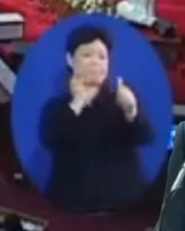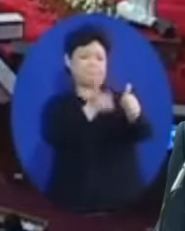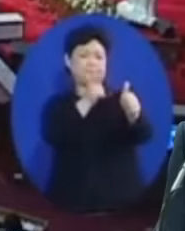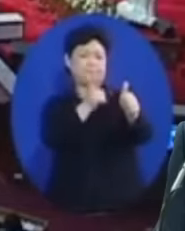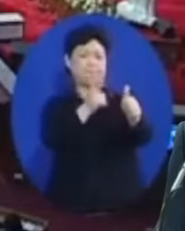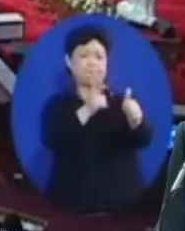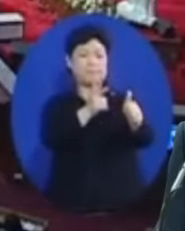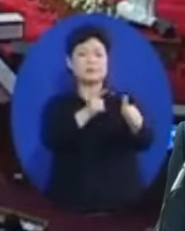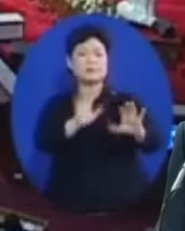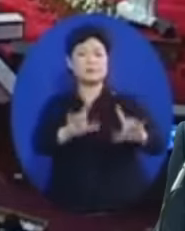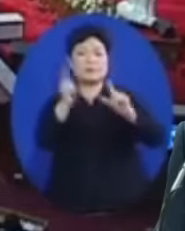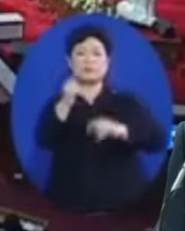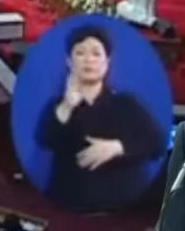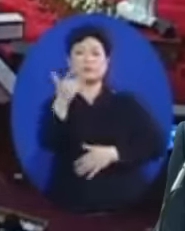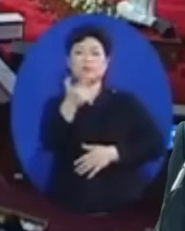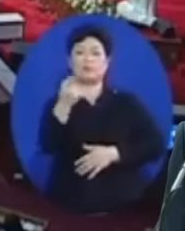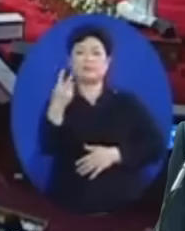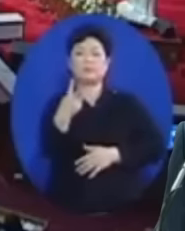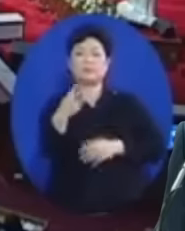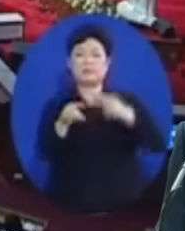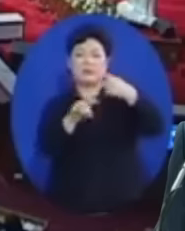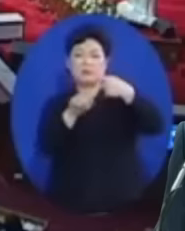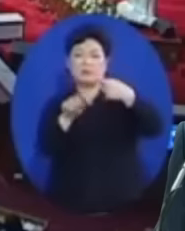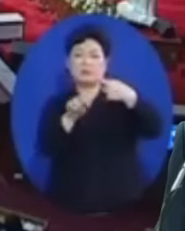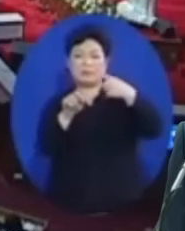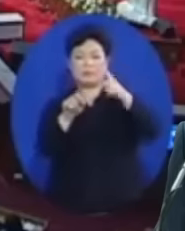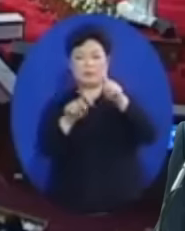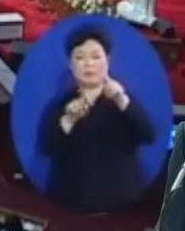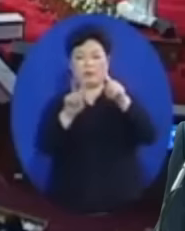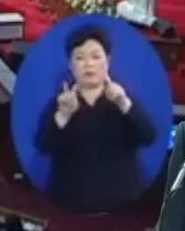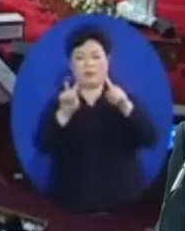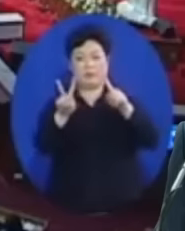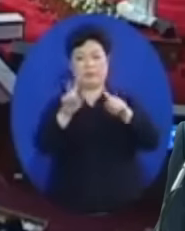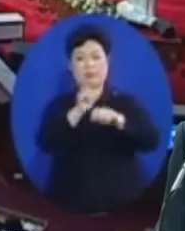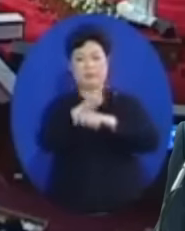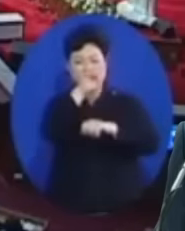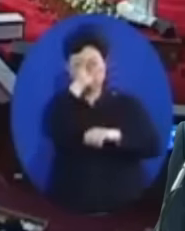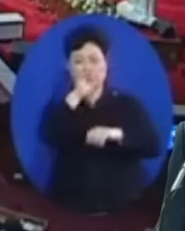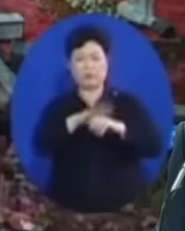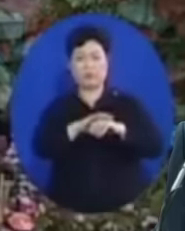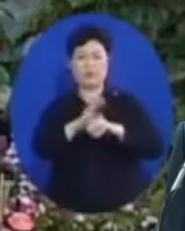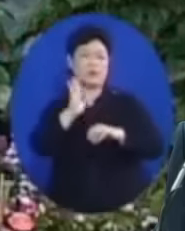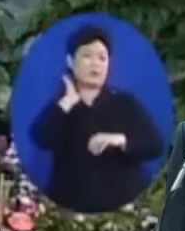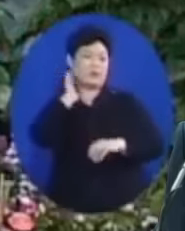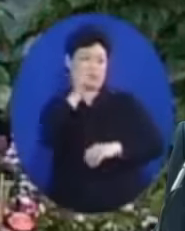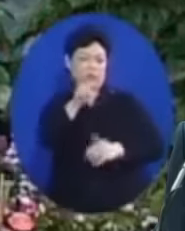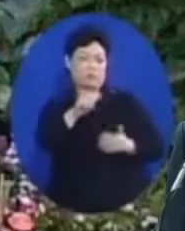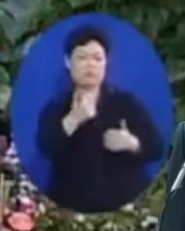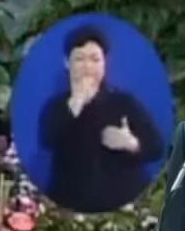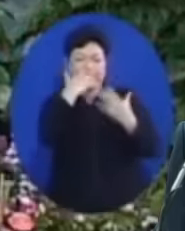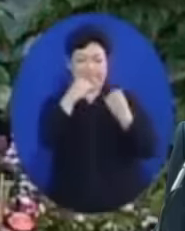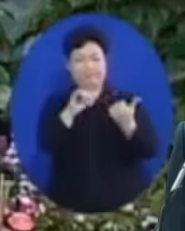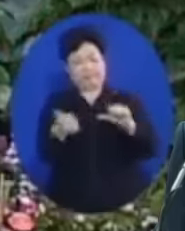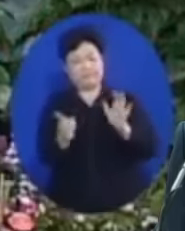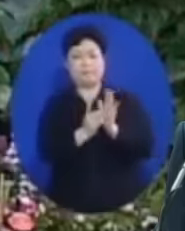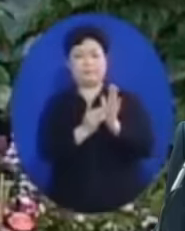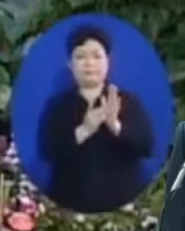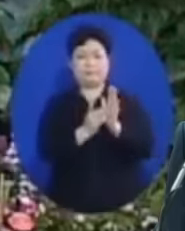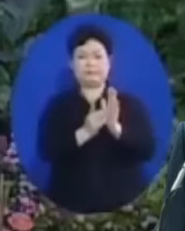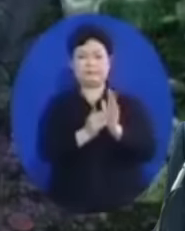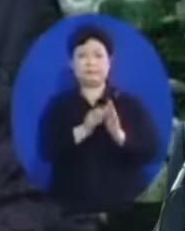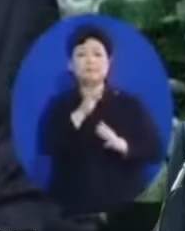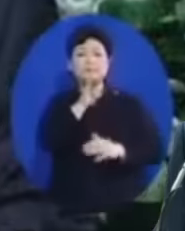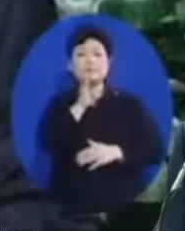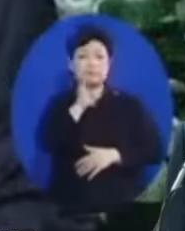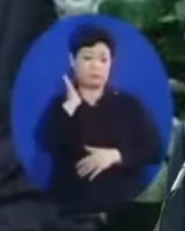당겼습니다. 그날이 바로 1963년 11월 22일 정오 케네디 대통령이 숨을 거둔 시간이었습니다. 케네디 대통령과